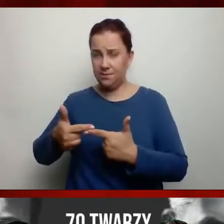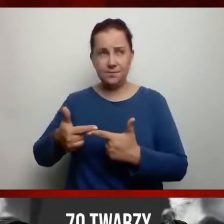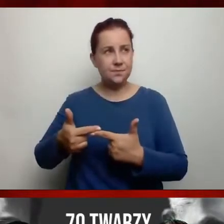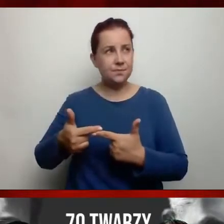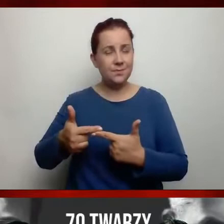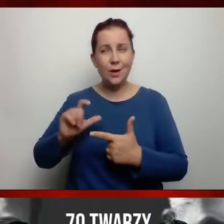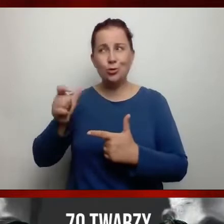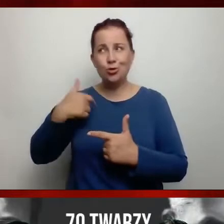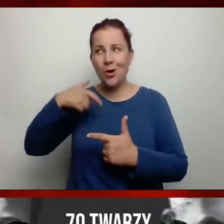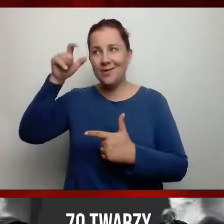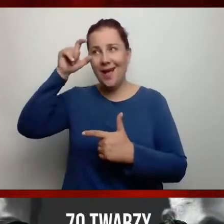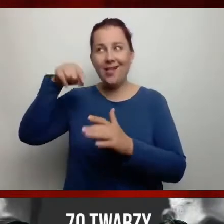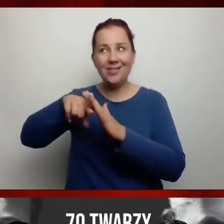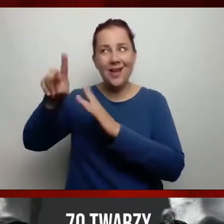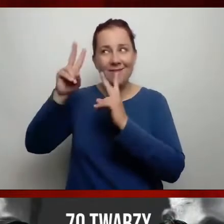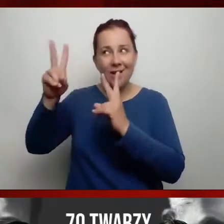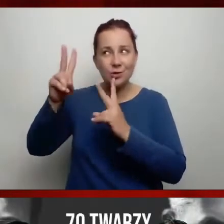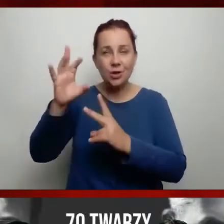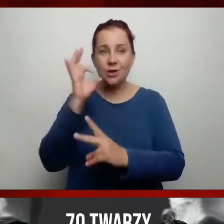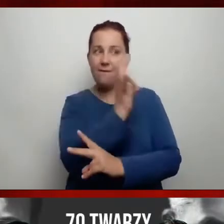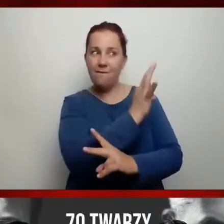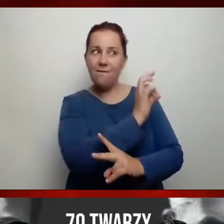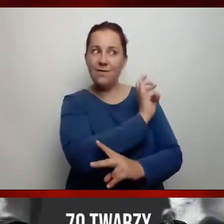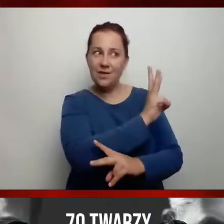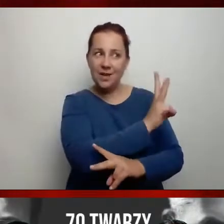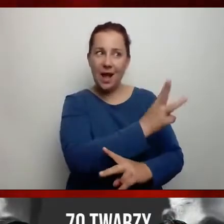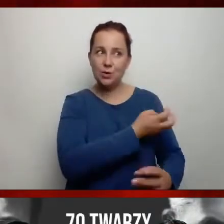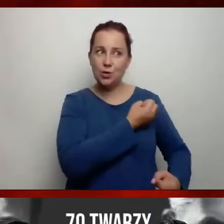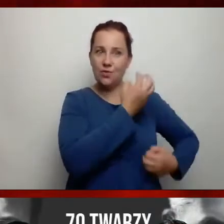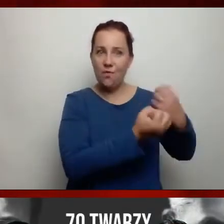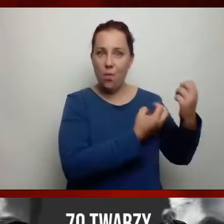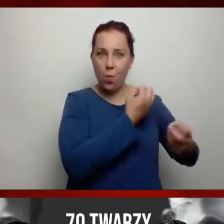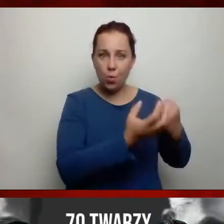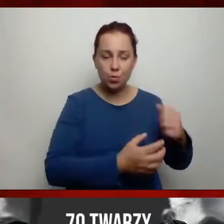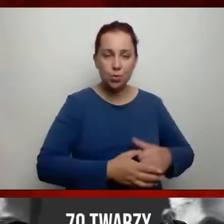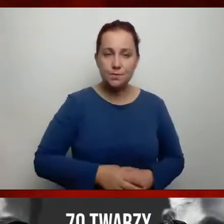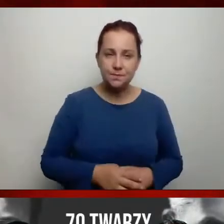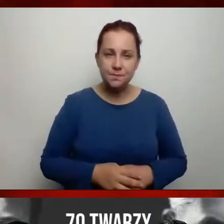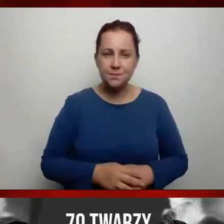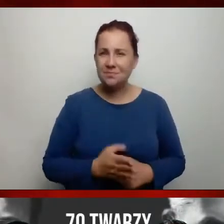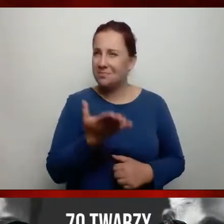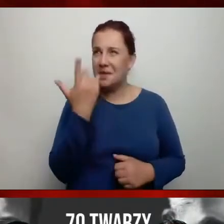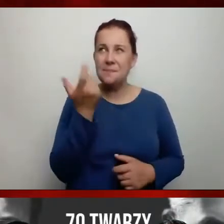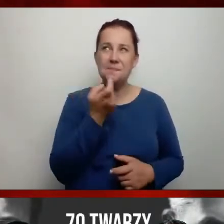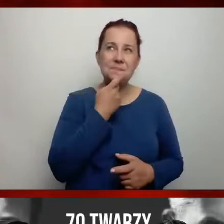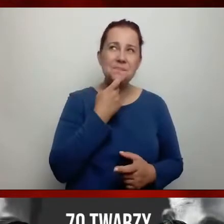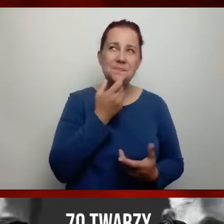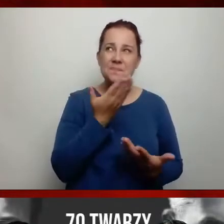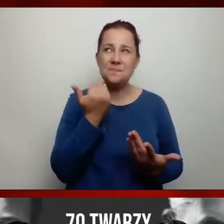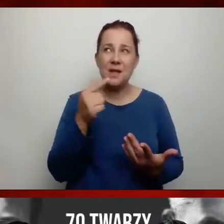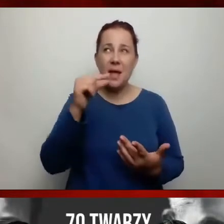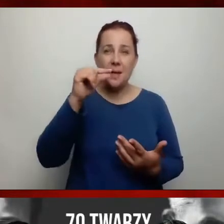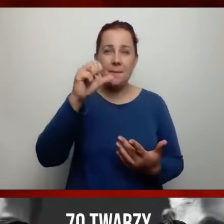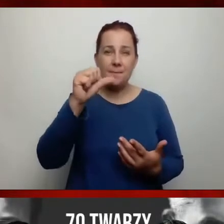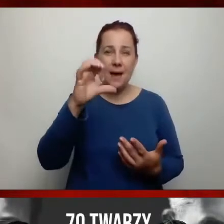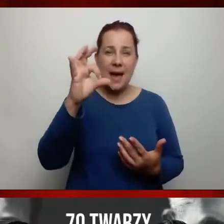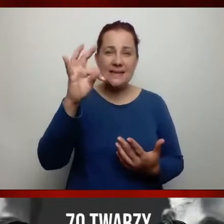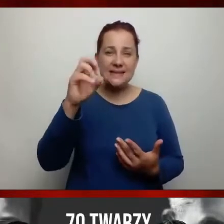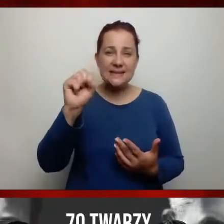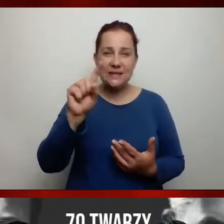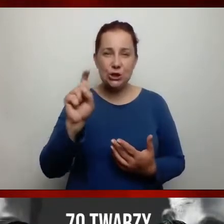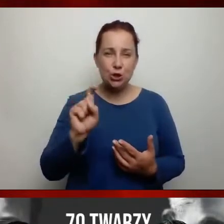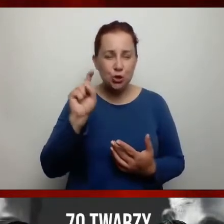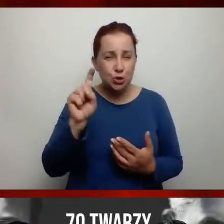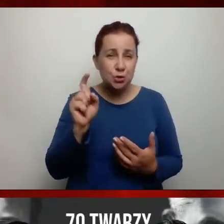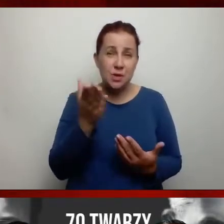było dla Jacka najważniejsze w twórczości Witkacego. Po pierwsze, nie wiem, czy to jest pastisz, nie znam profesoressy Krzysztofi, która by to